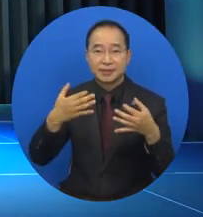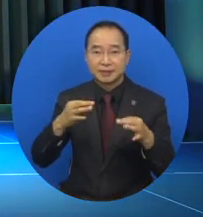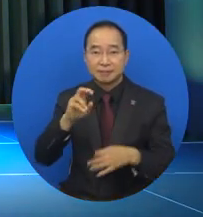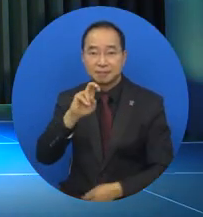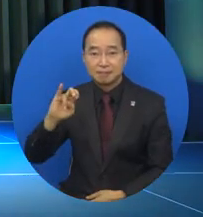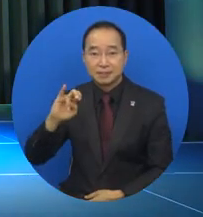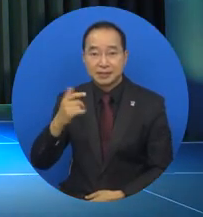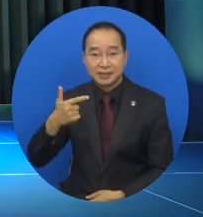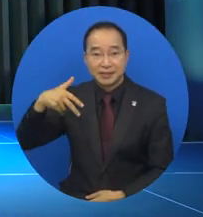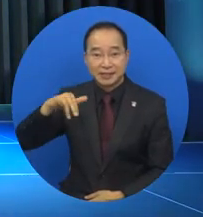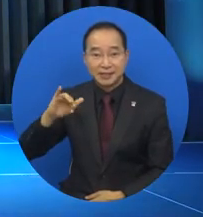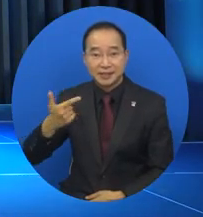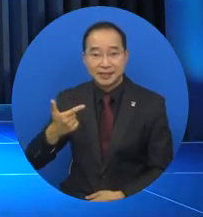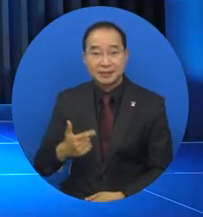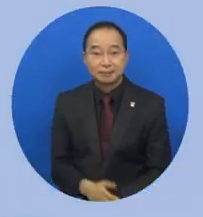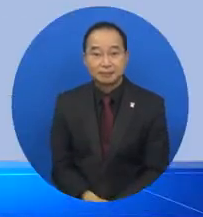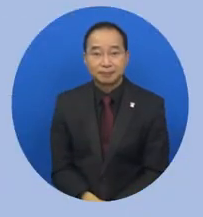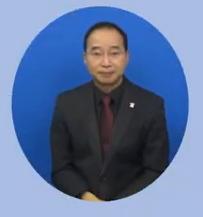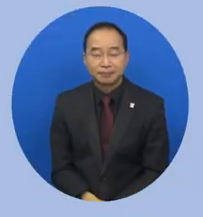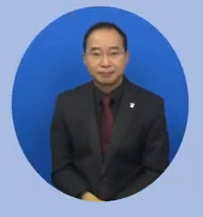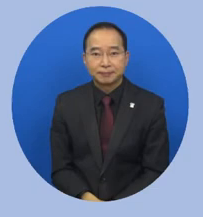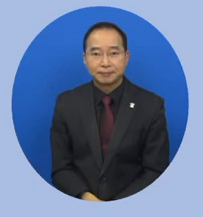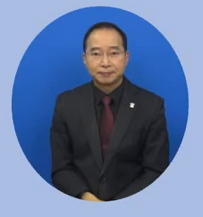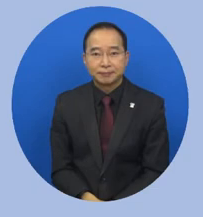다음 질문 보겠습니다.